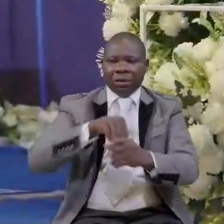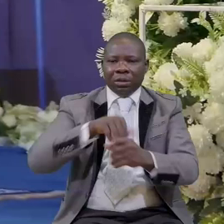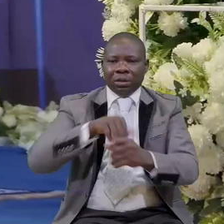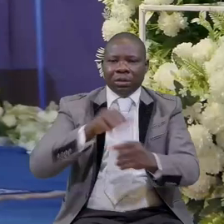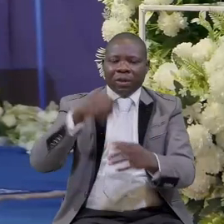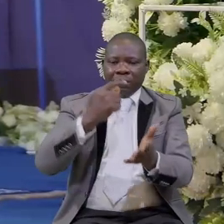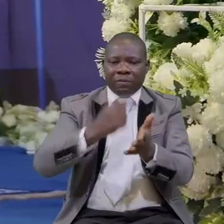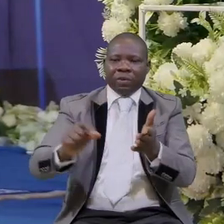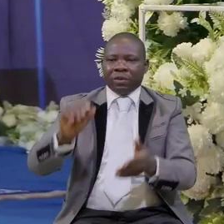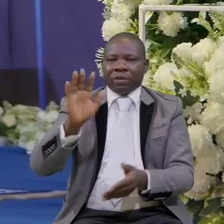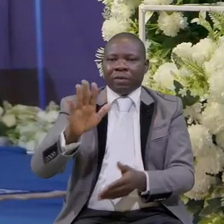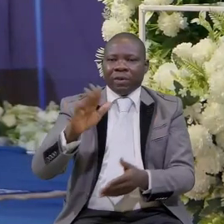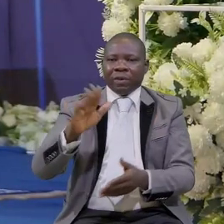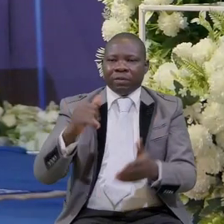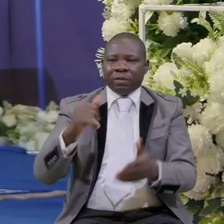Verset 5, on nous dit,